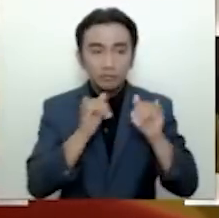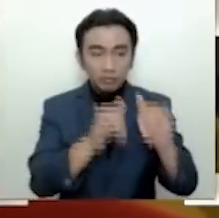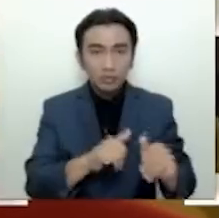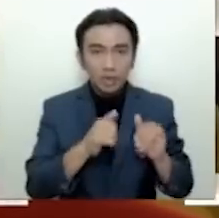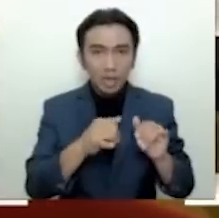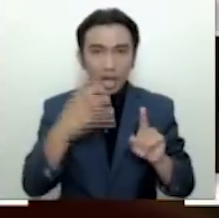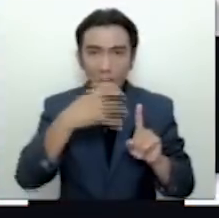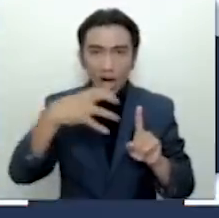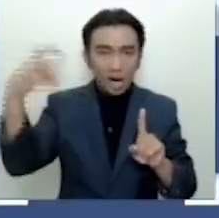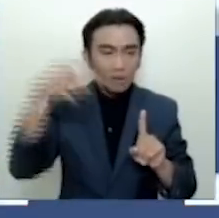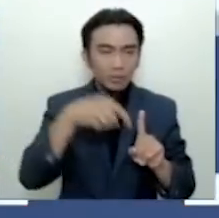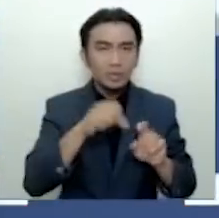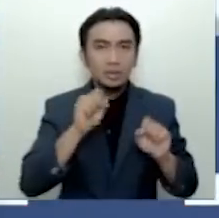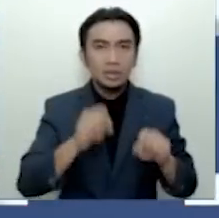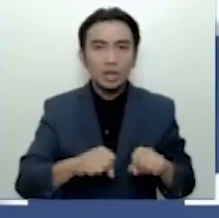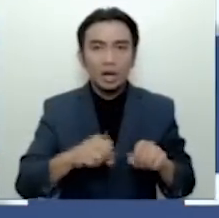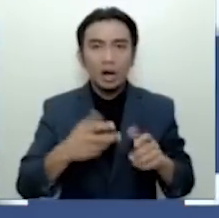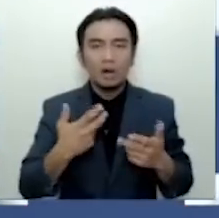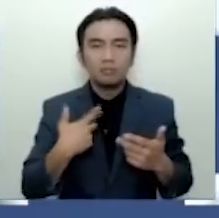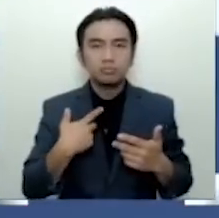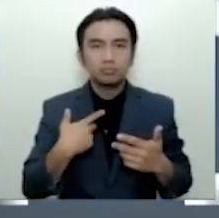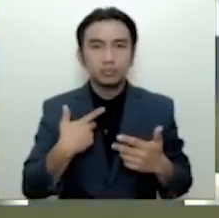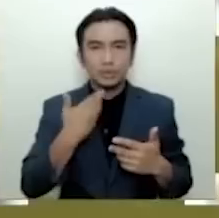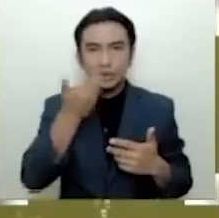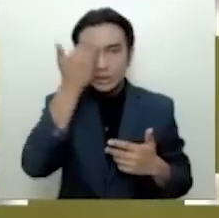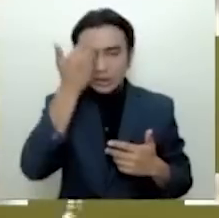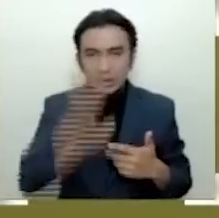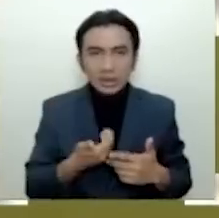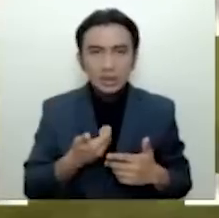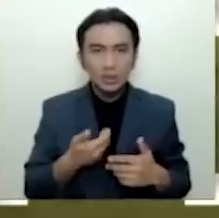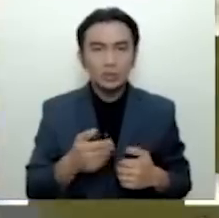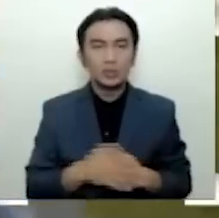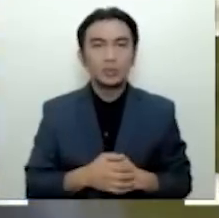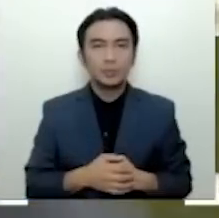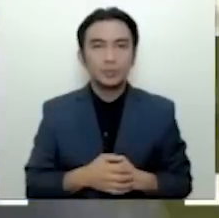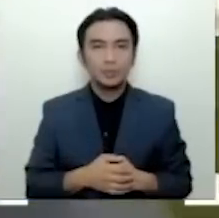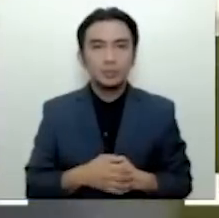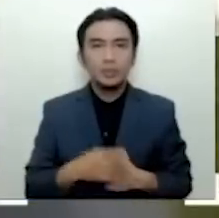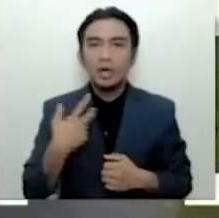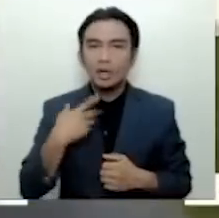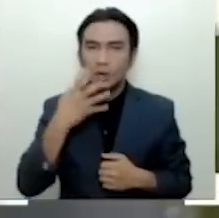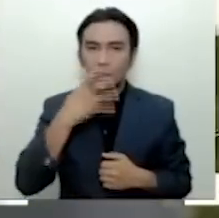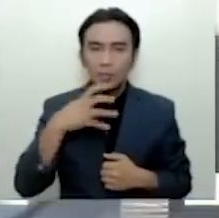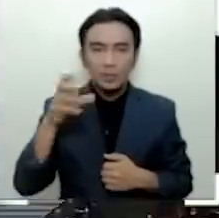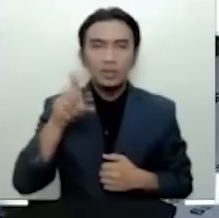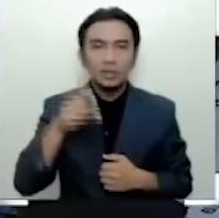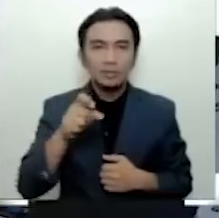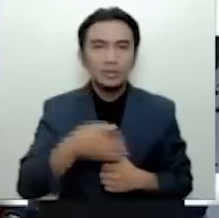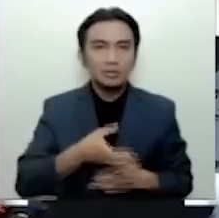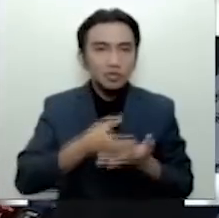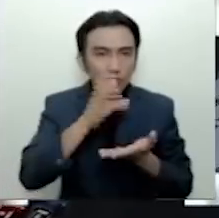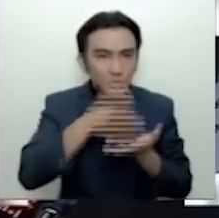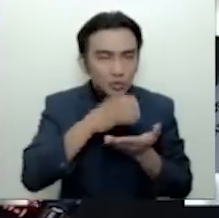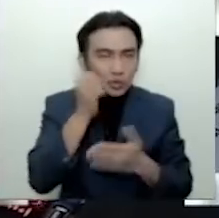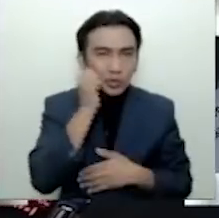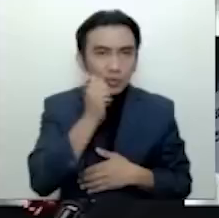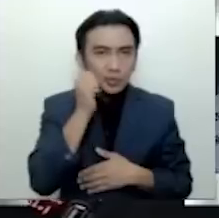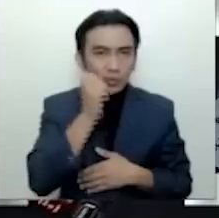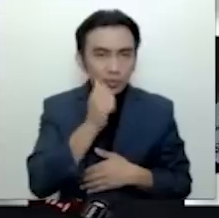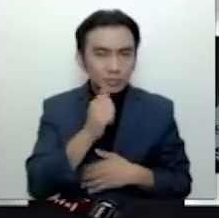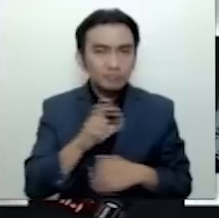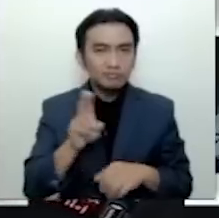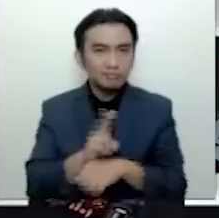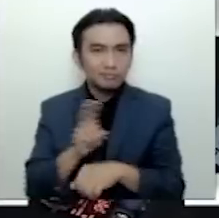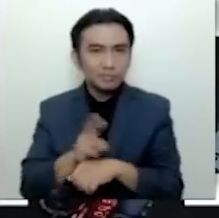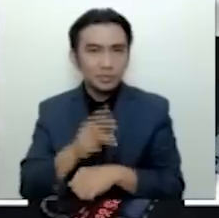mauwi sa heat stroke. Sa gitna ng matinding init, napaka-importante ng supply ng tubig. Mga kabarangay,